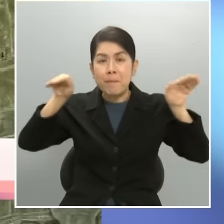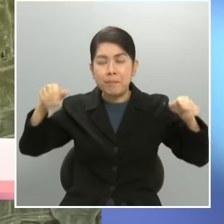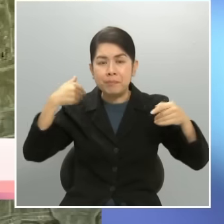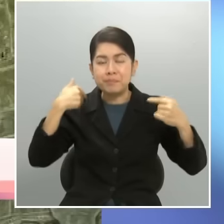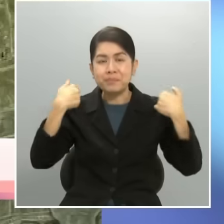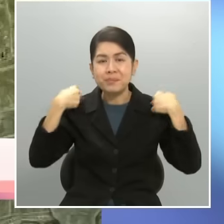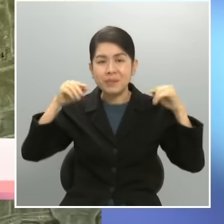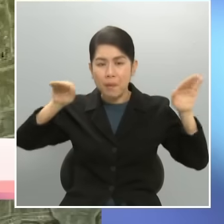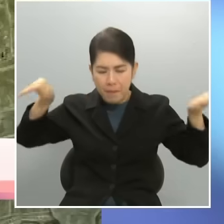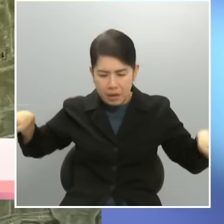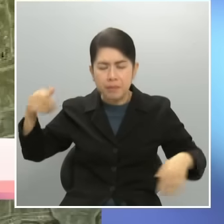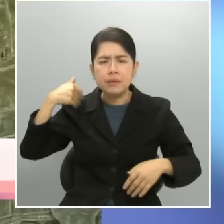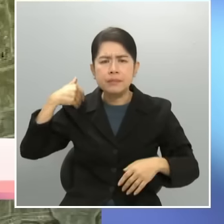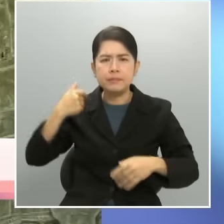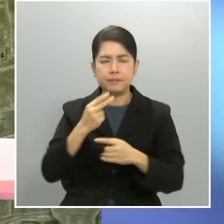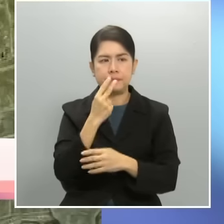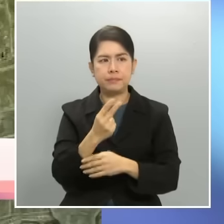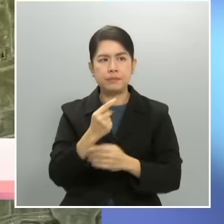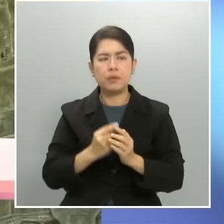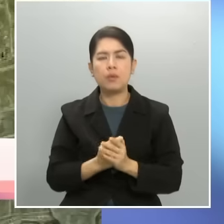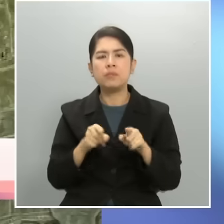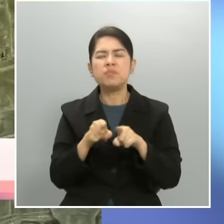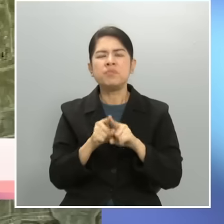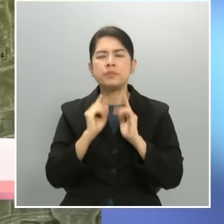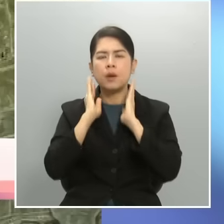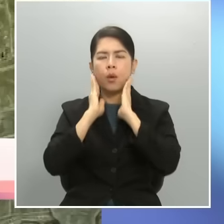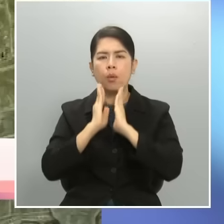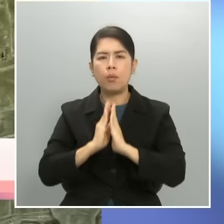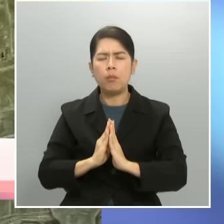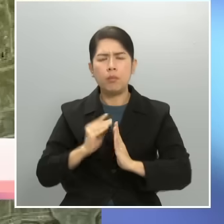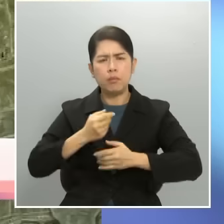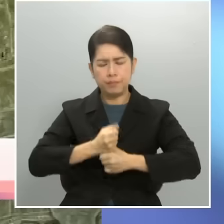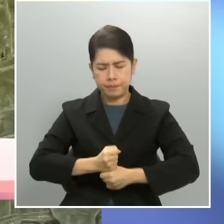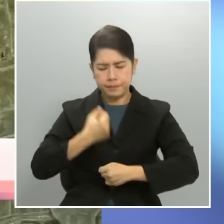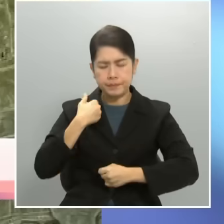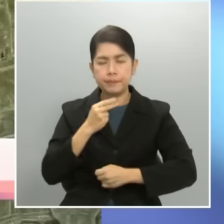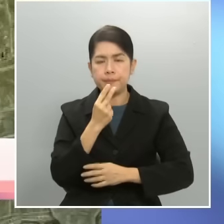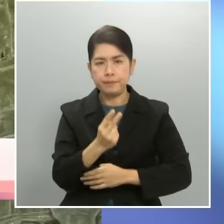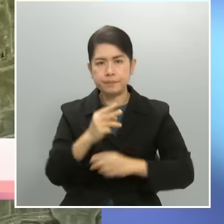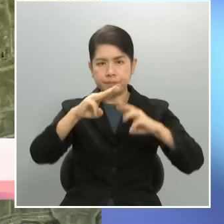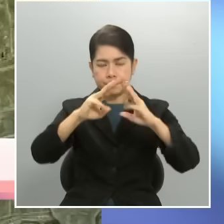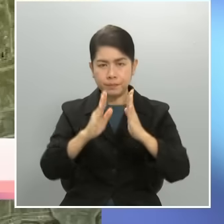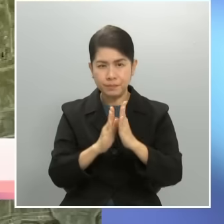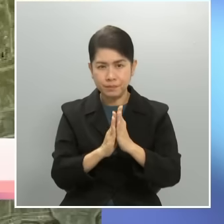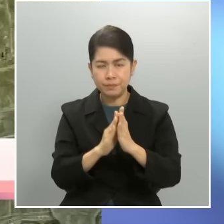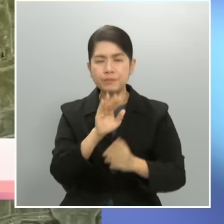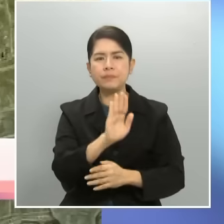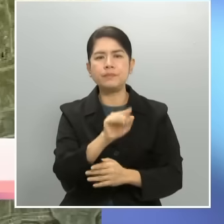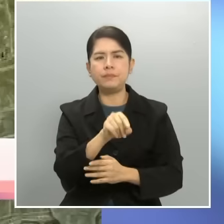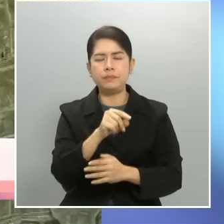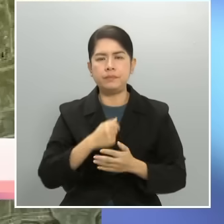ภาพของฤาษีที่วัดปลายผ้าทำให้เห็น